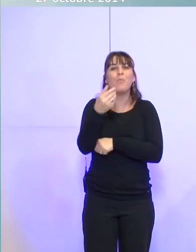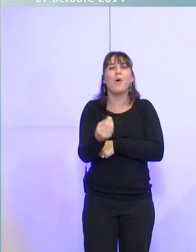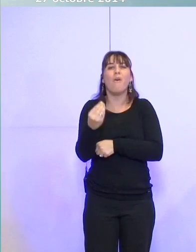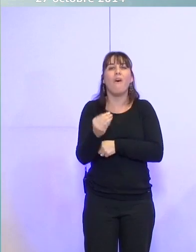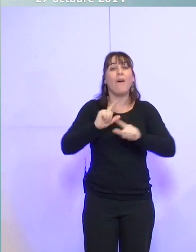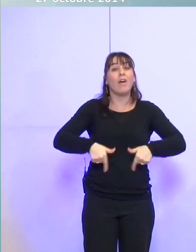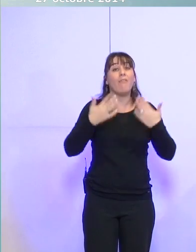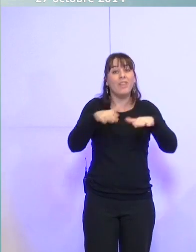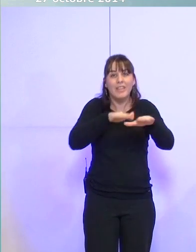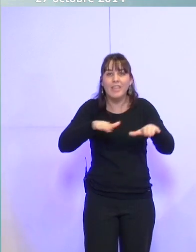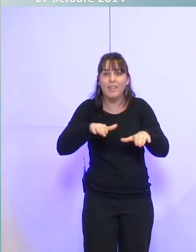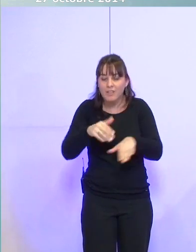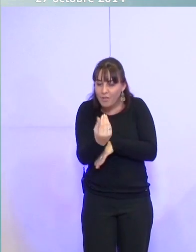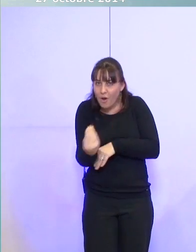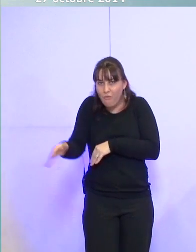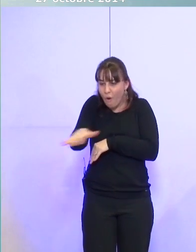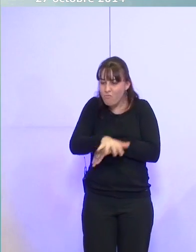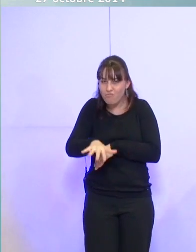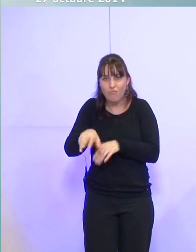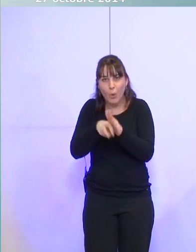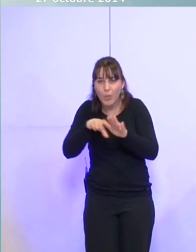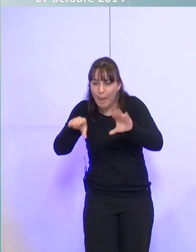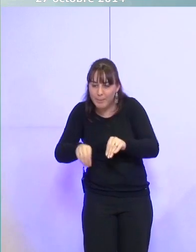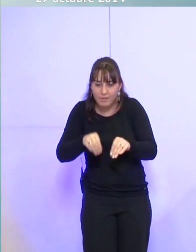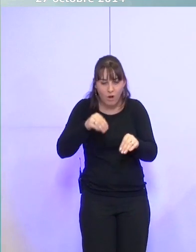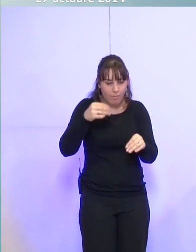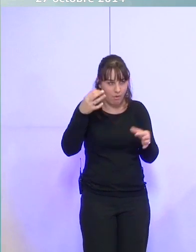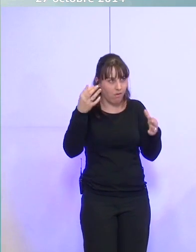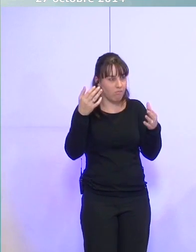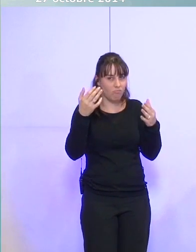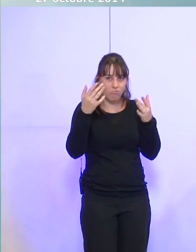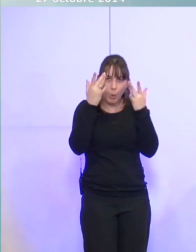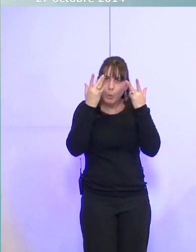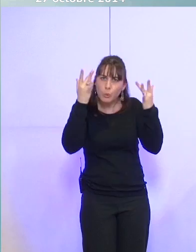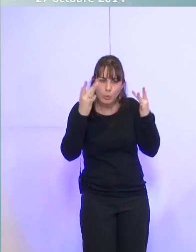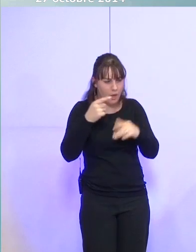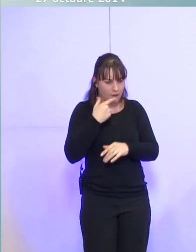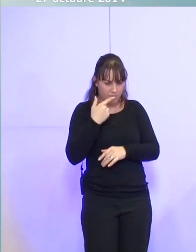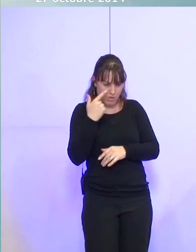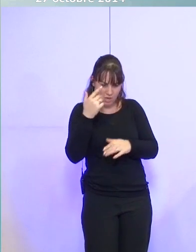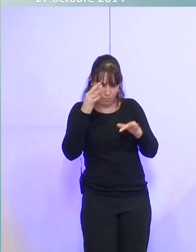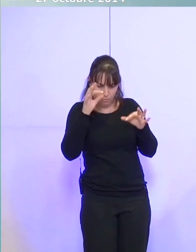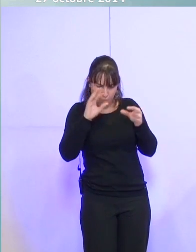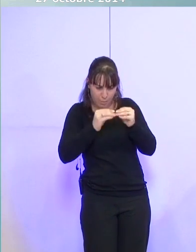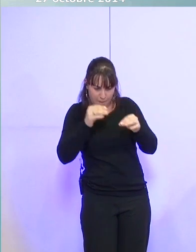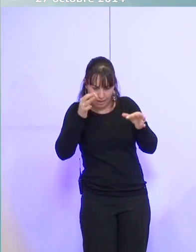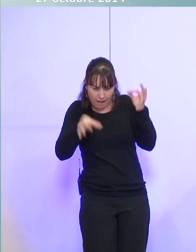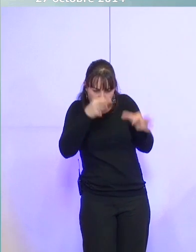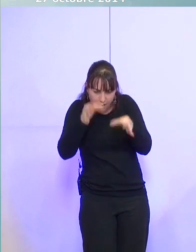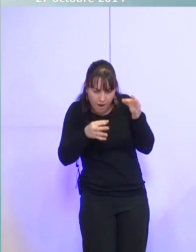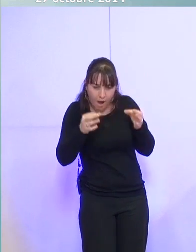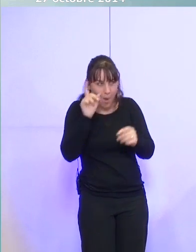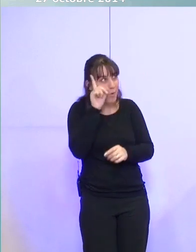ainsi offrir aux petits grenoblois des activités ludiques et sûrement, pour bon nombre d'entre eux, une occasion unique de